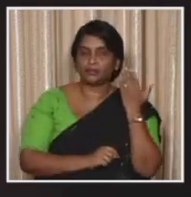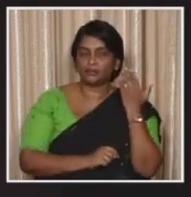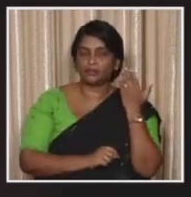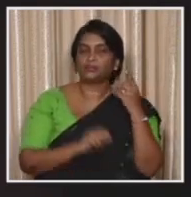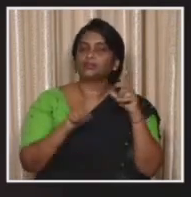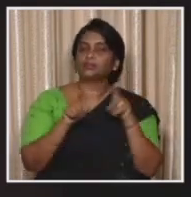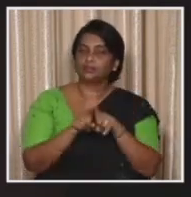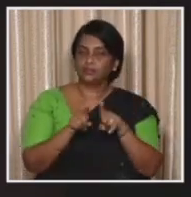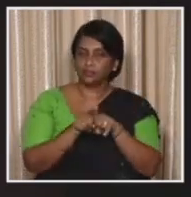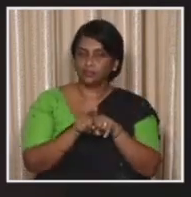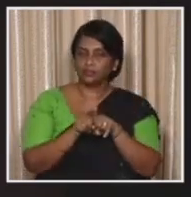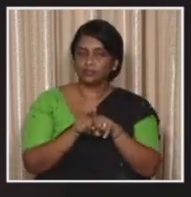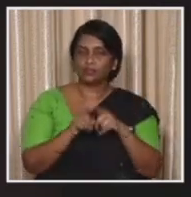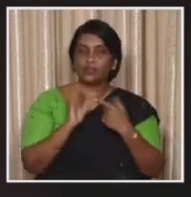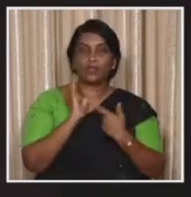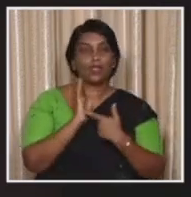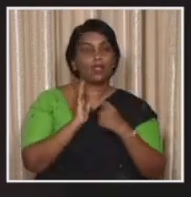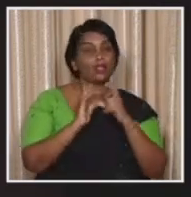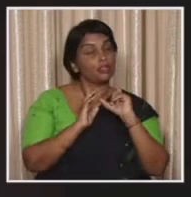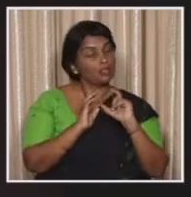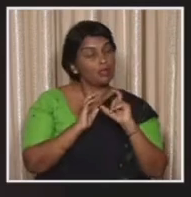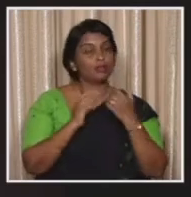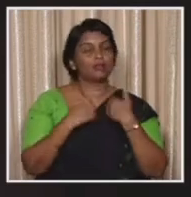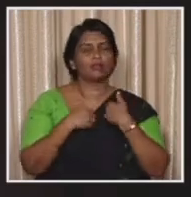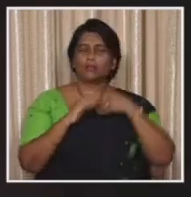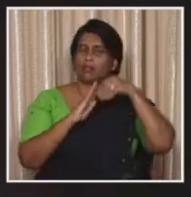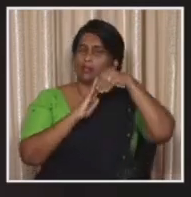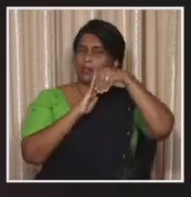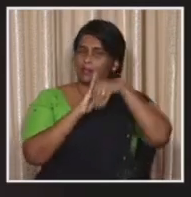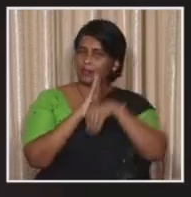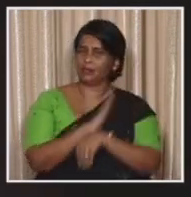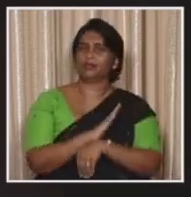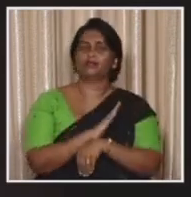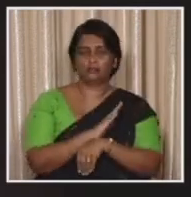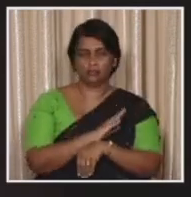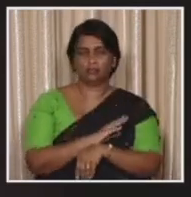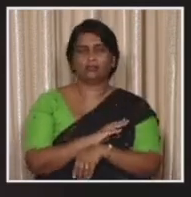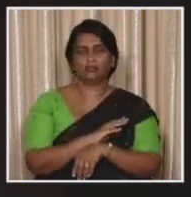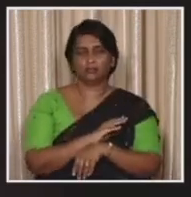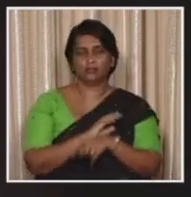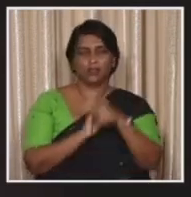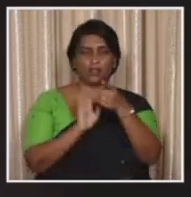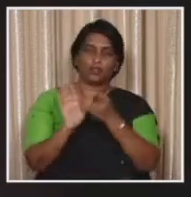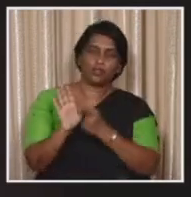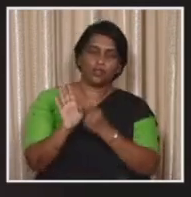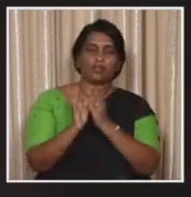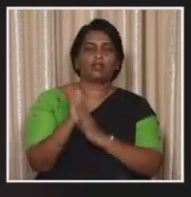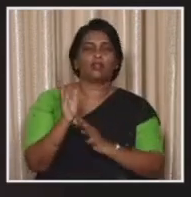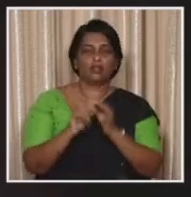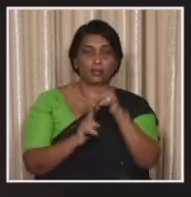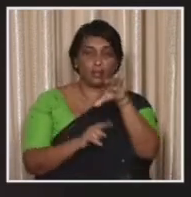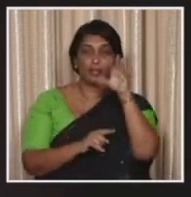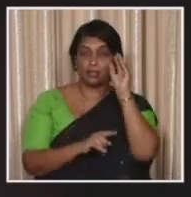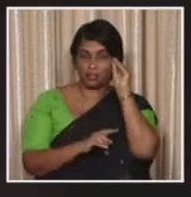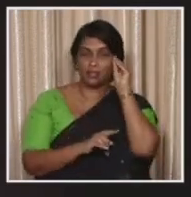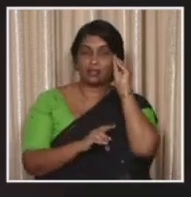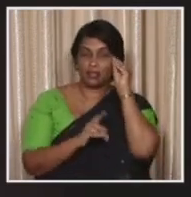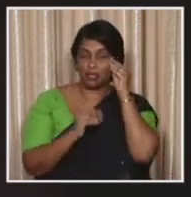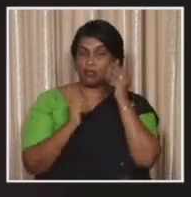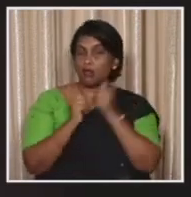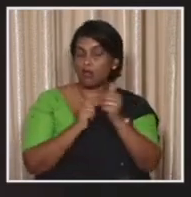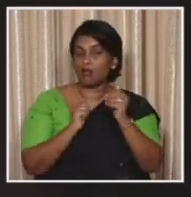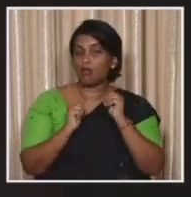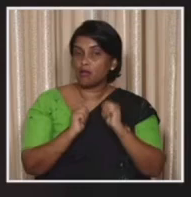ඒ නිසා තාක්ෂණෙන් අපි අන්ත යටටපත් වෙලා තියෙනවා ඔබතුමා තරුණ ඇමතිවරයෙක් කියලා ඔබතුමාට තේරෙන්නේ නැති මොකද්ද මේකට කරන්න